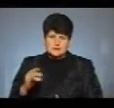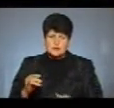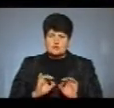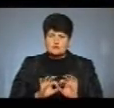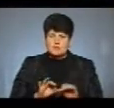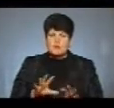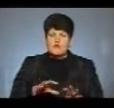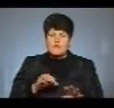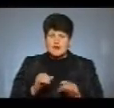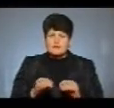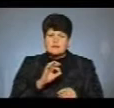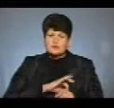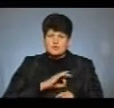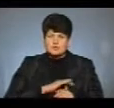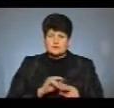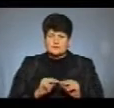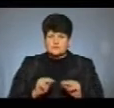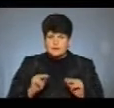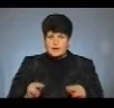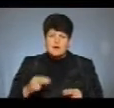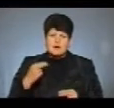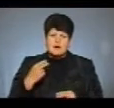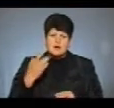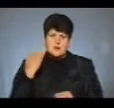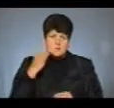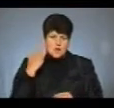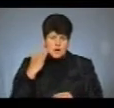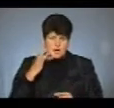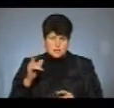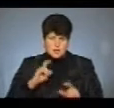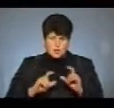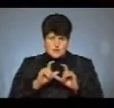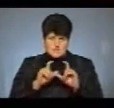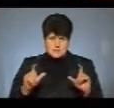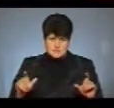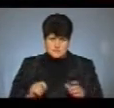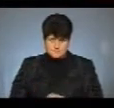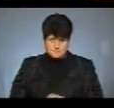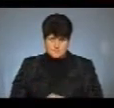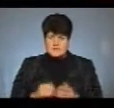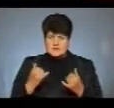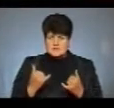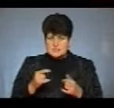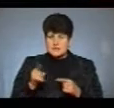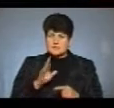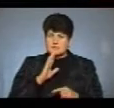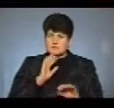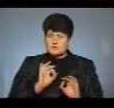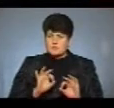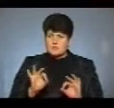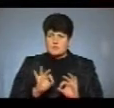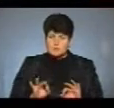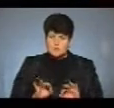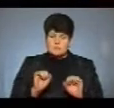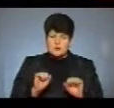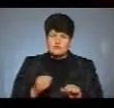які використовують викладачі американських університетів та коледжів. Зараз Марі Снайдер розповідає про вправу